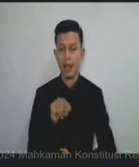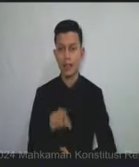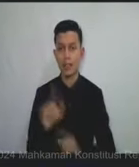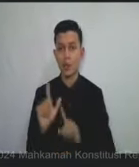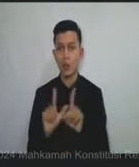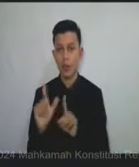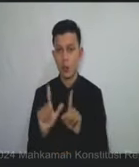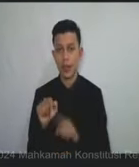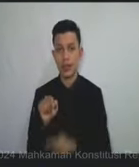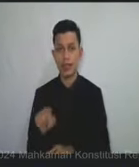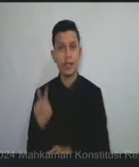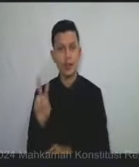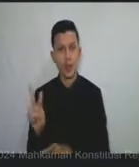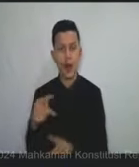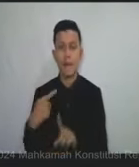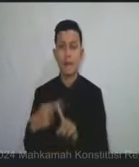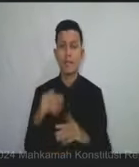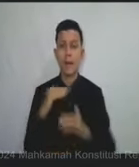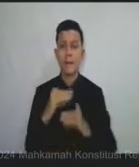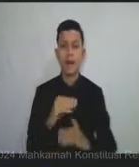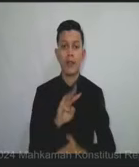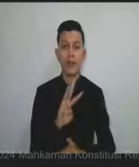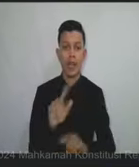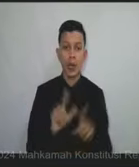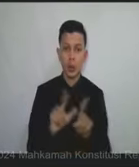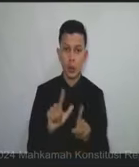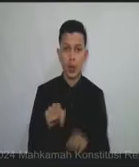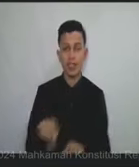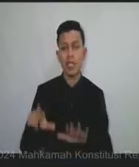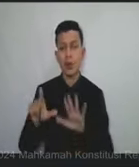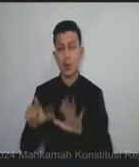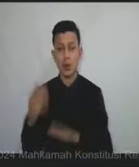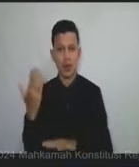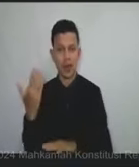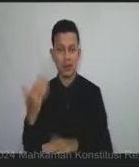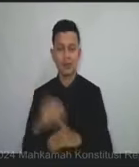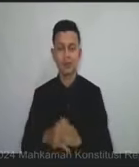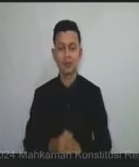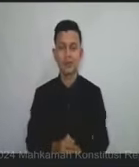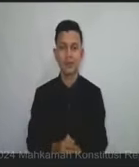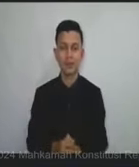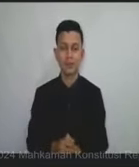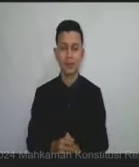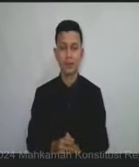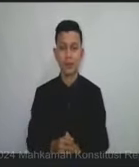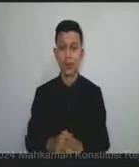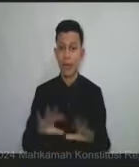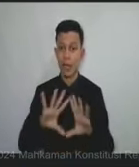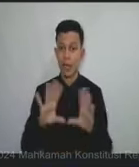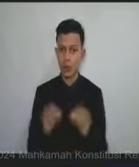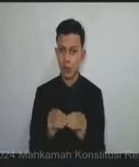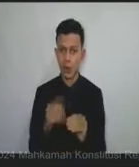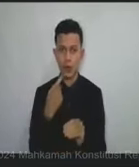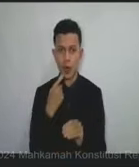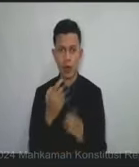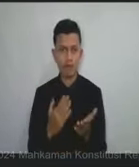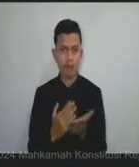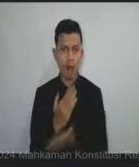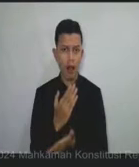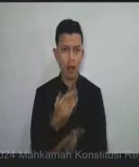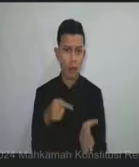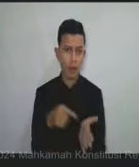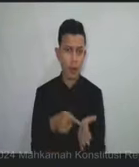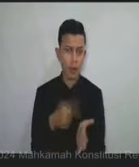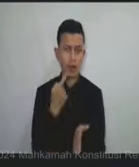333.17.2 dan subaragraf 317.7 di atas bahwa dalam menarik kesimpulan terkait dengan dugaan pelanggaran Pemilu terhadap